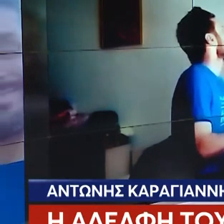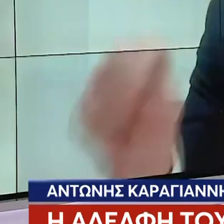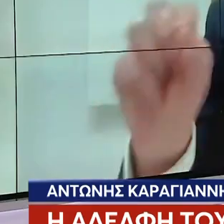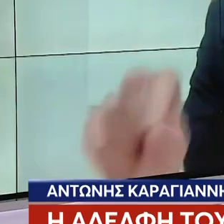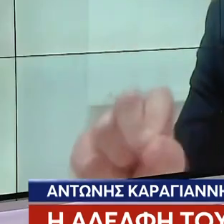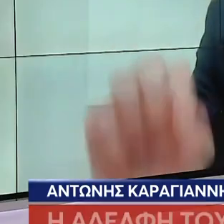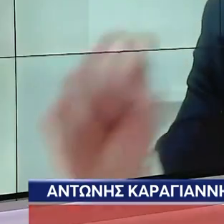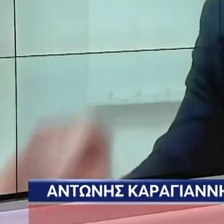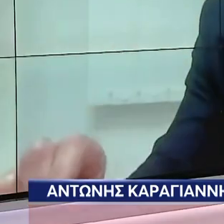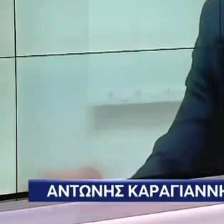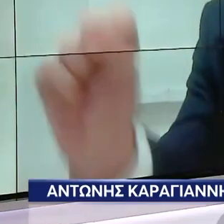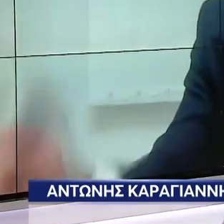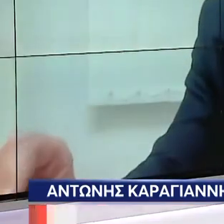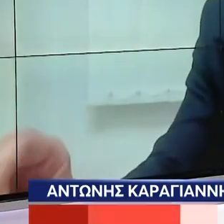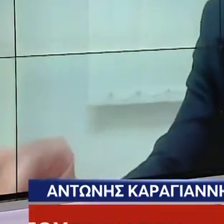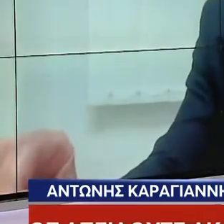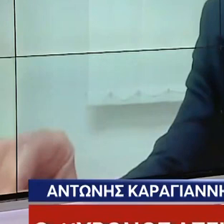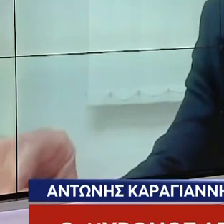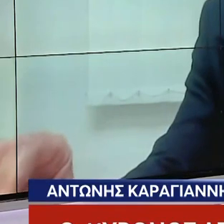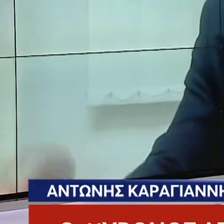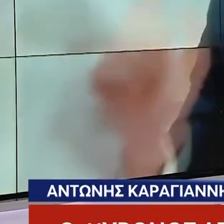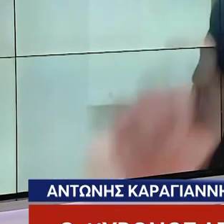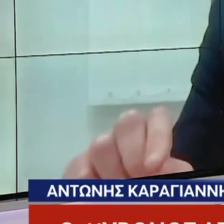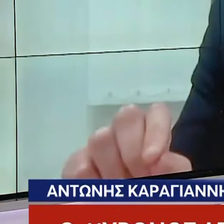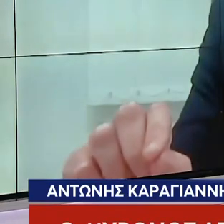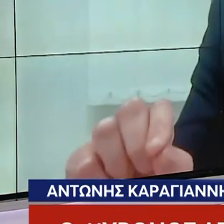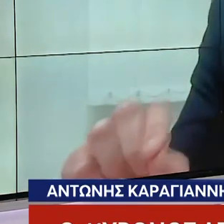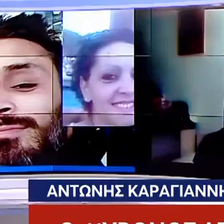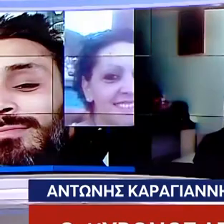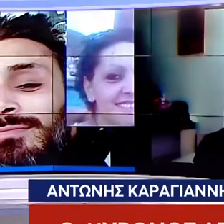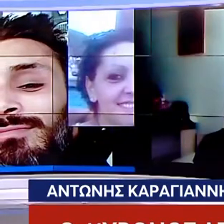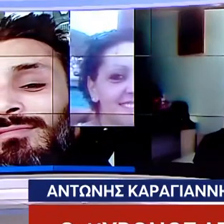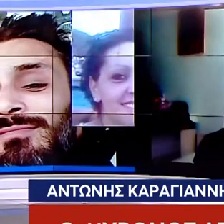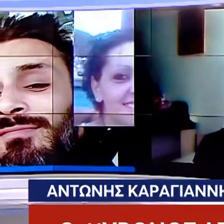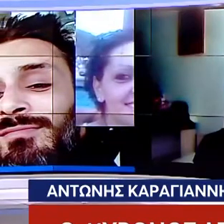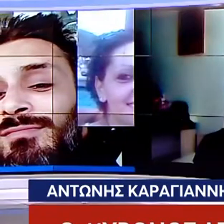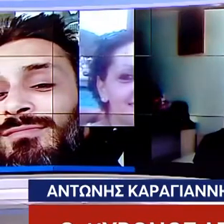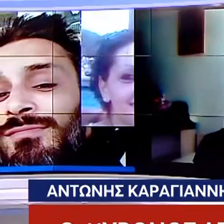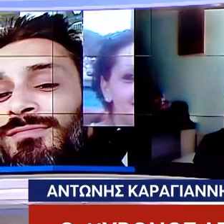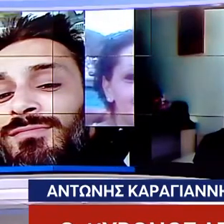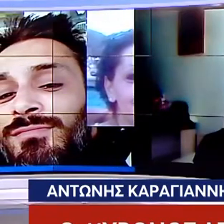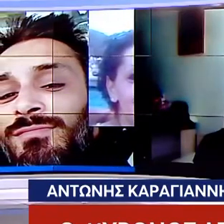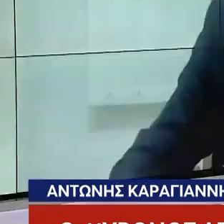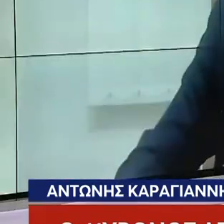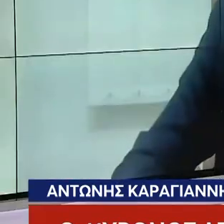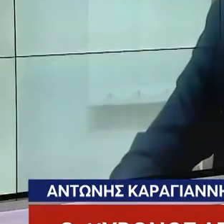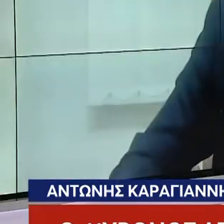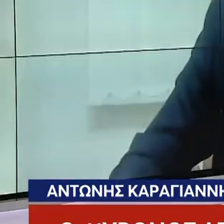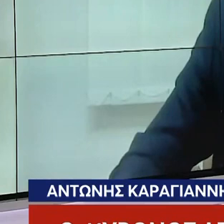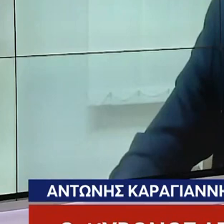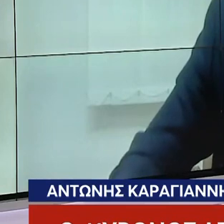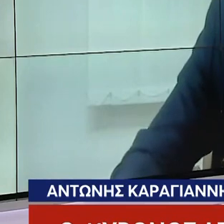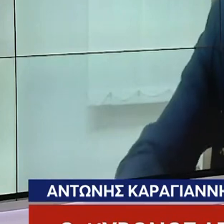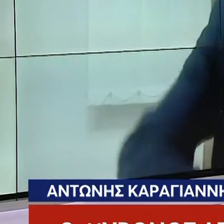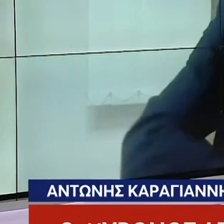μάλιστα οι 2 εξ αυτών είναι τον επόμενο μήνα. Είναι το Φεβρουάριο. Για τα υπόλοιπα γεγονότα τα οποία τέλεσαν απέναντι στην εντολή. Εδώ τώρα λοιπόν είναι